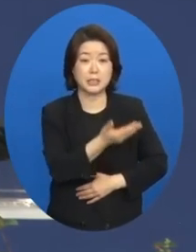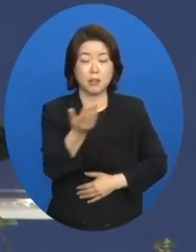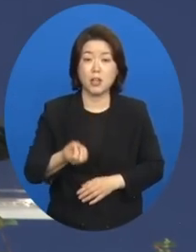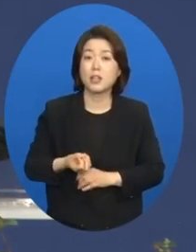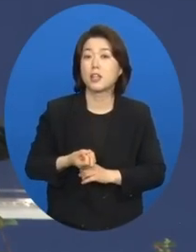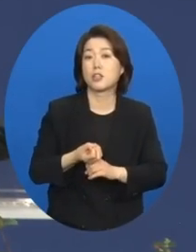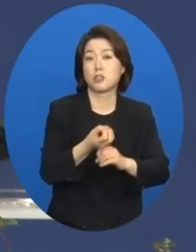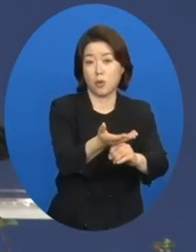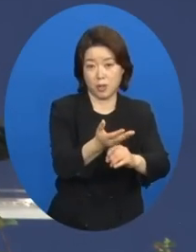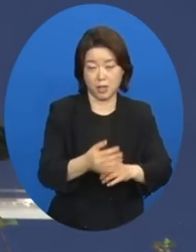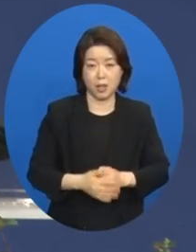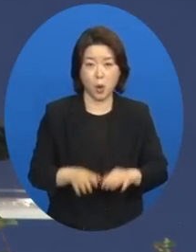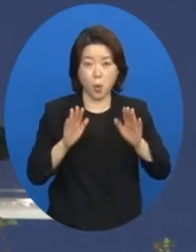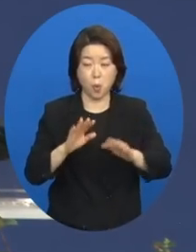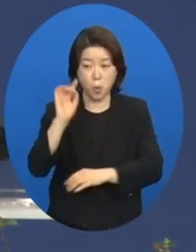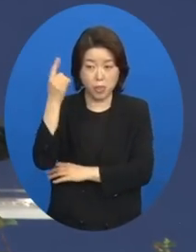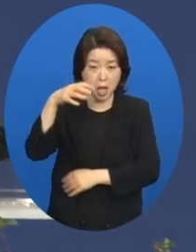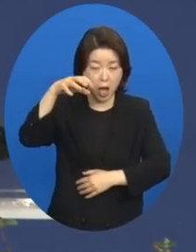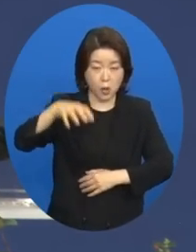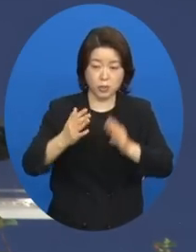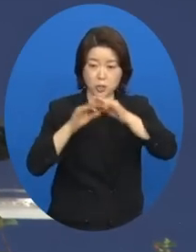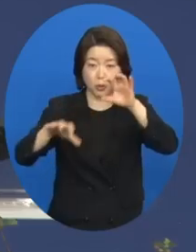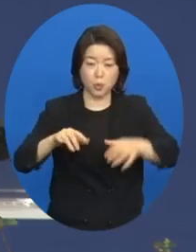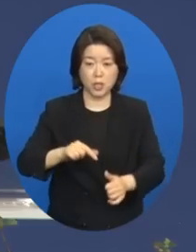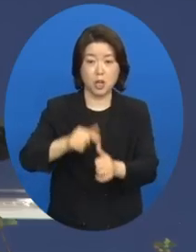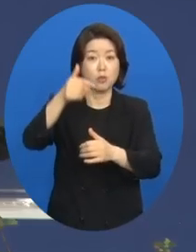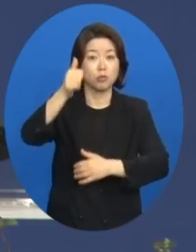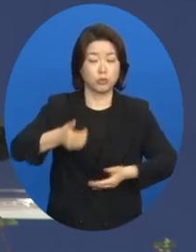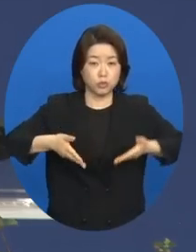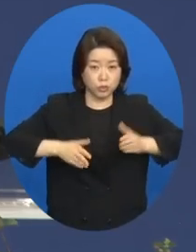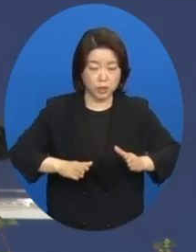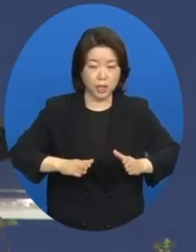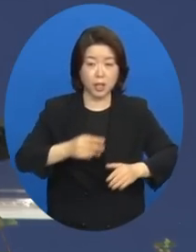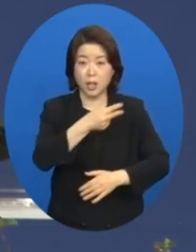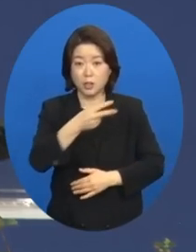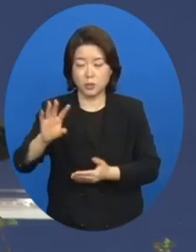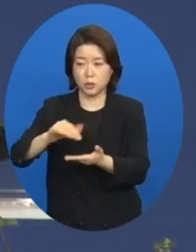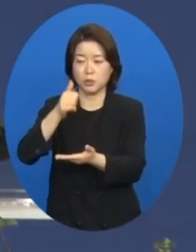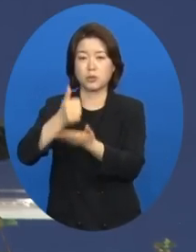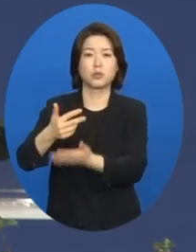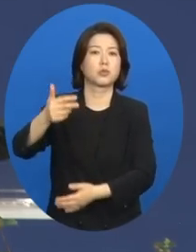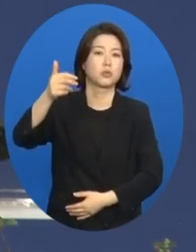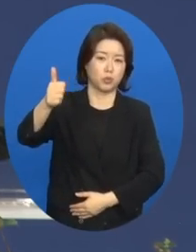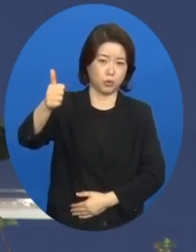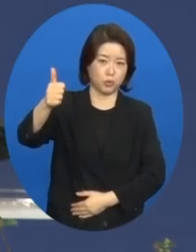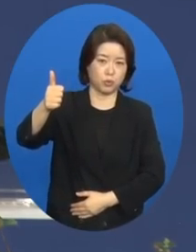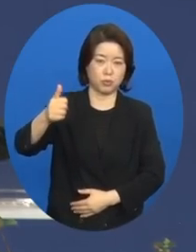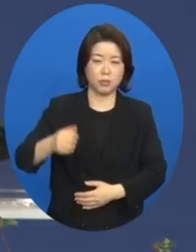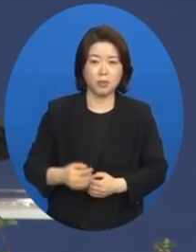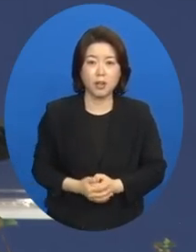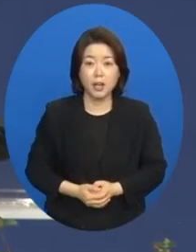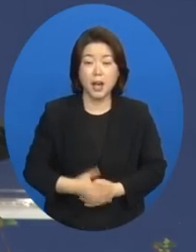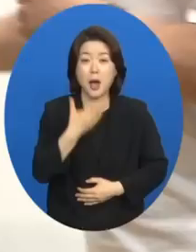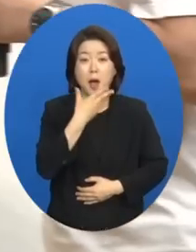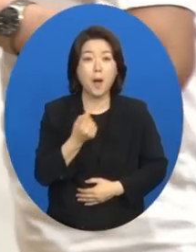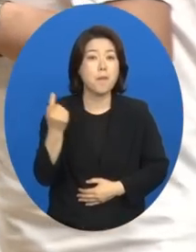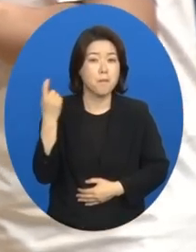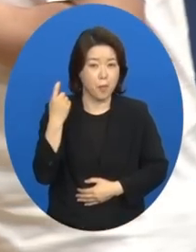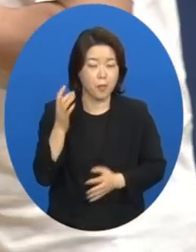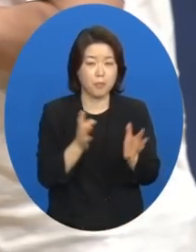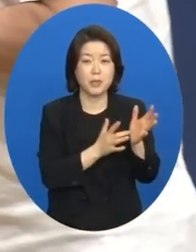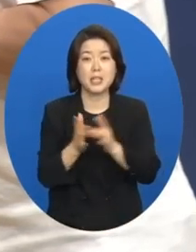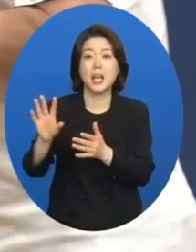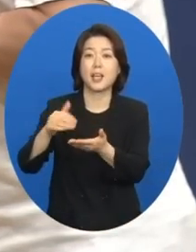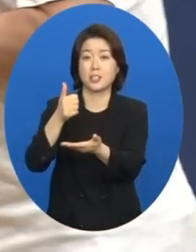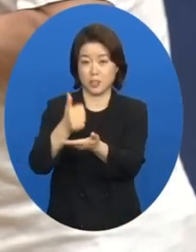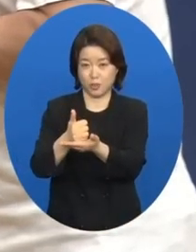전하노라. 오늘날 다윗의 동네에 구주가 나셨으니 곧 그리스도 주시니라. 그래서 복음 그것은 예수